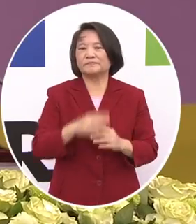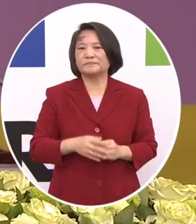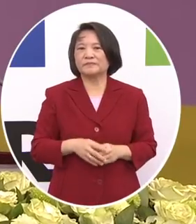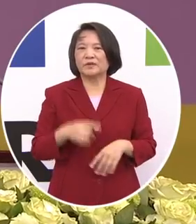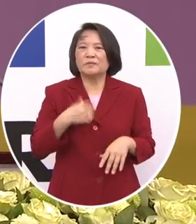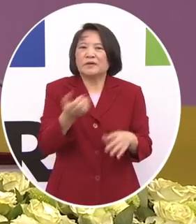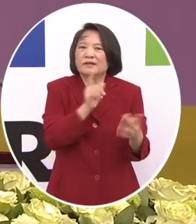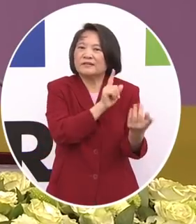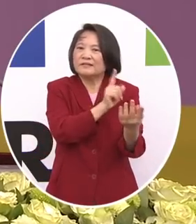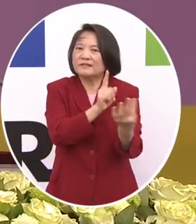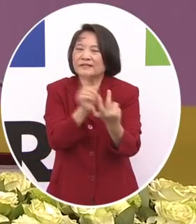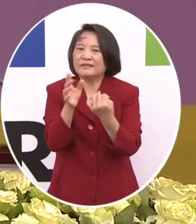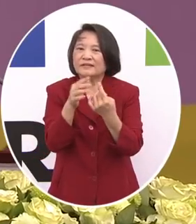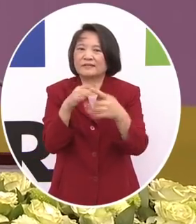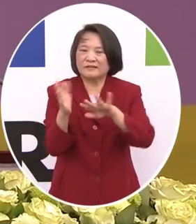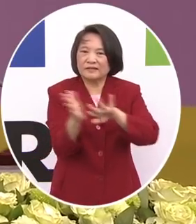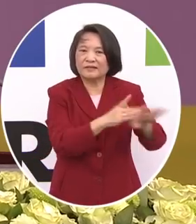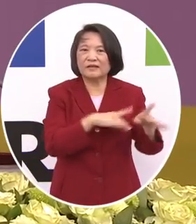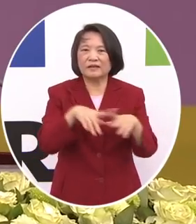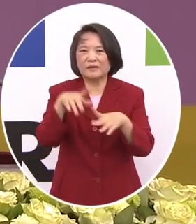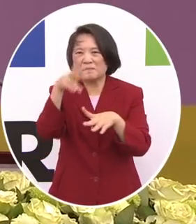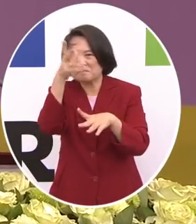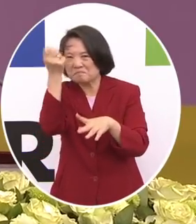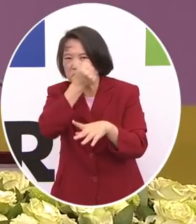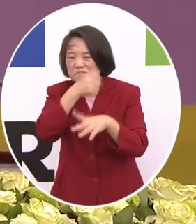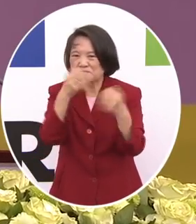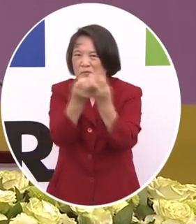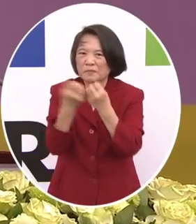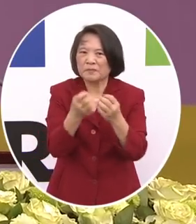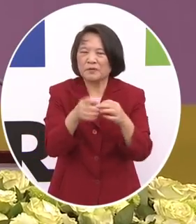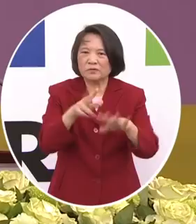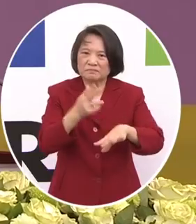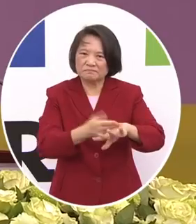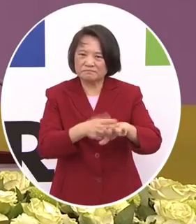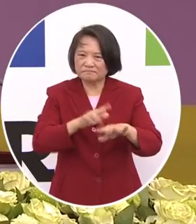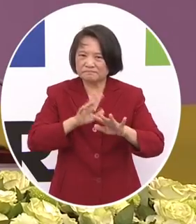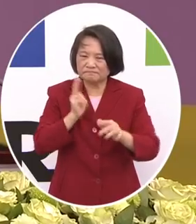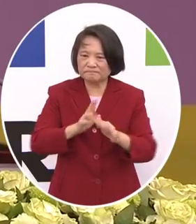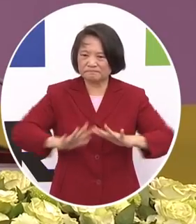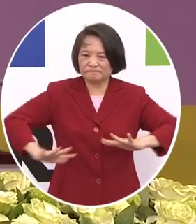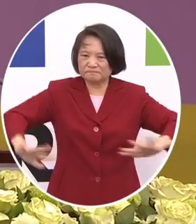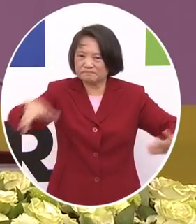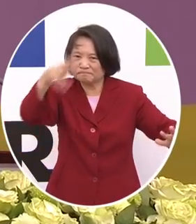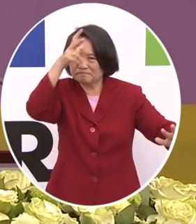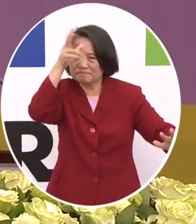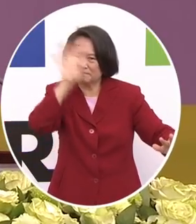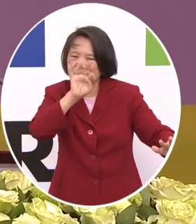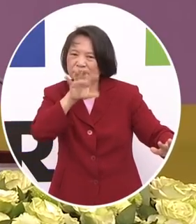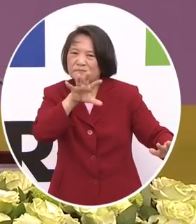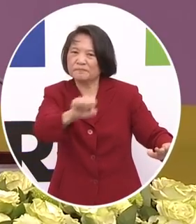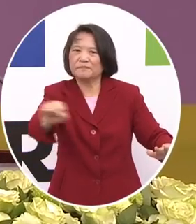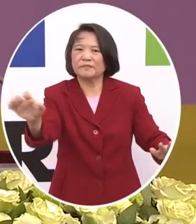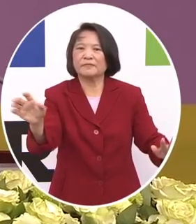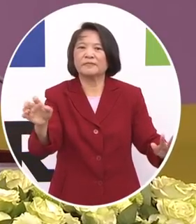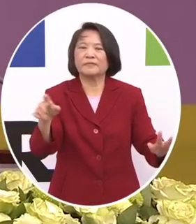心的治安问题，我们透过科技协助，智慧部署警力，犯罪发生